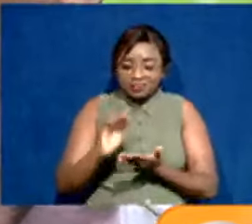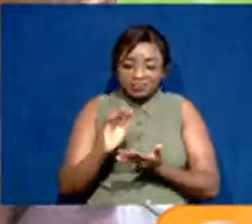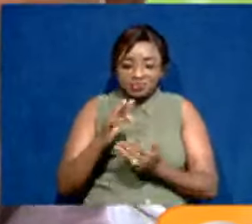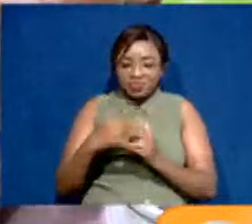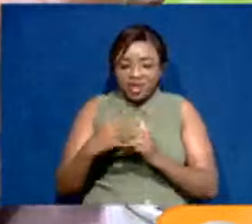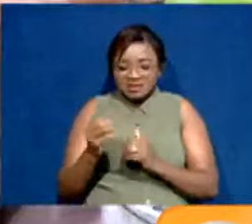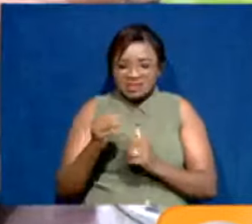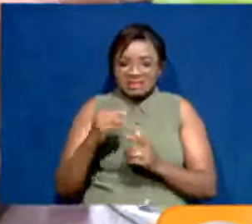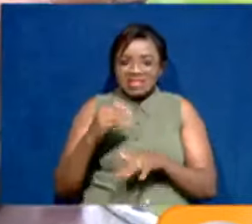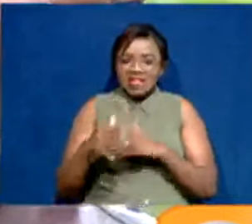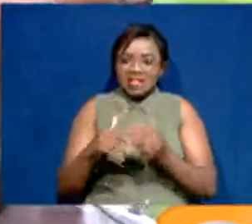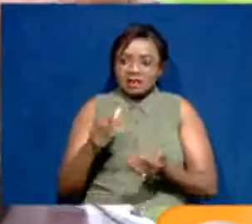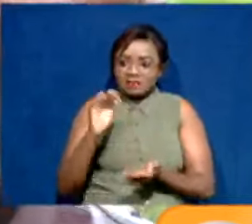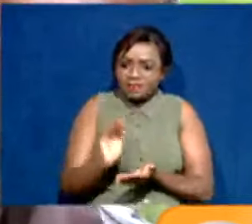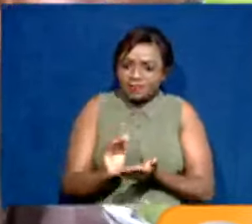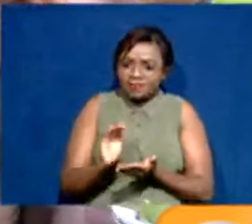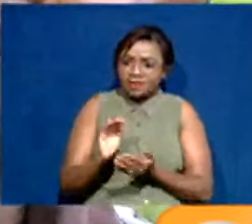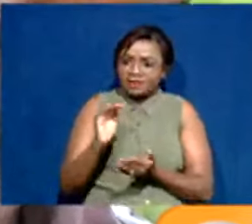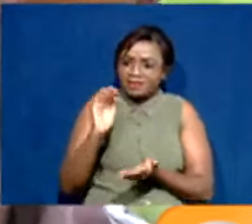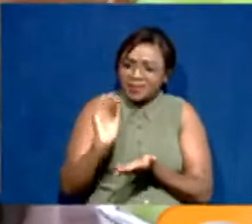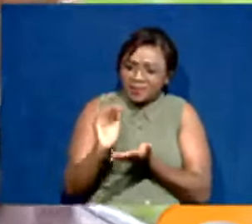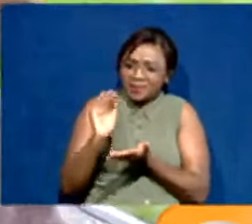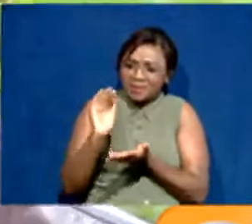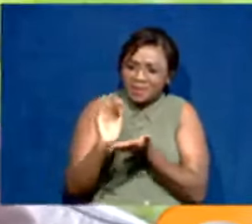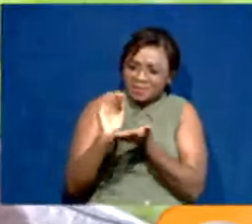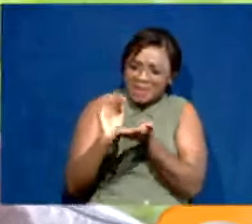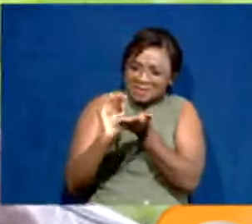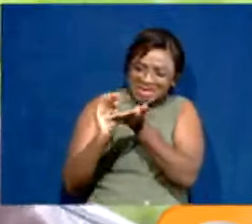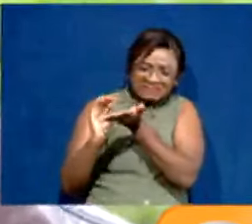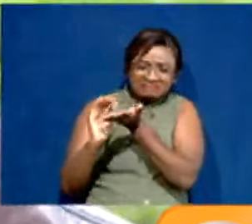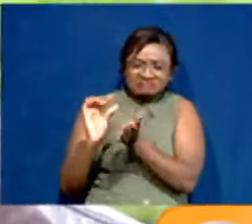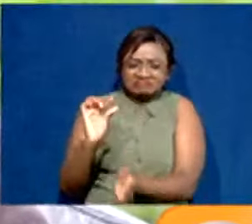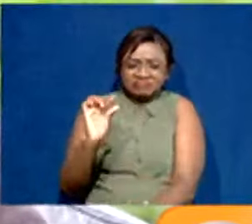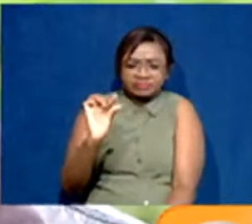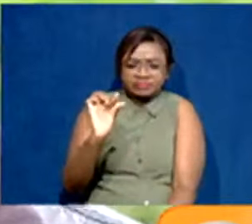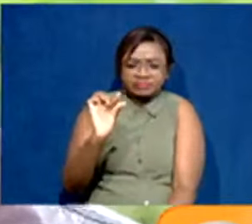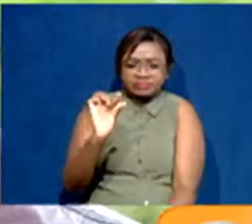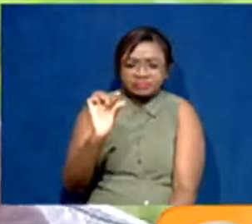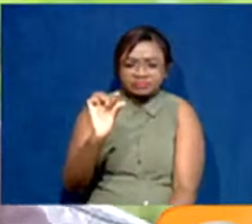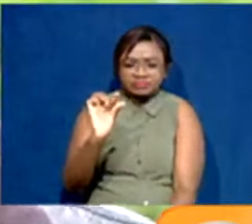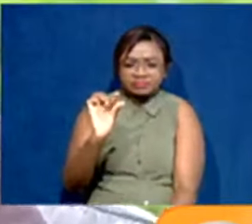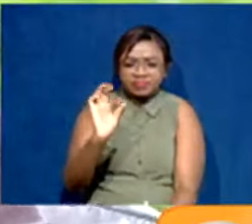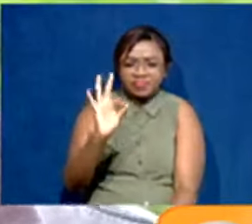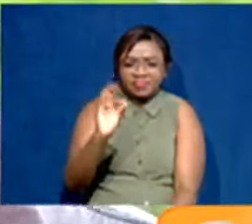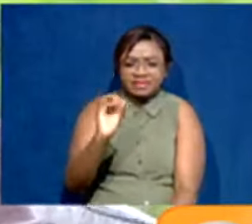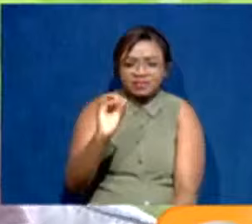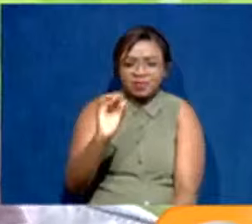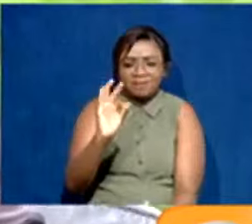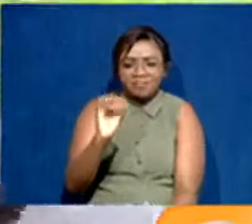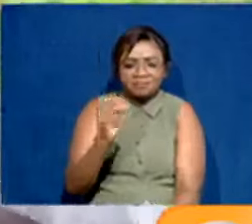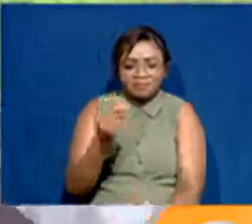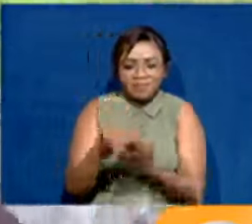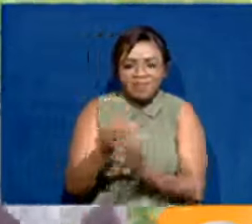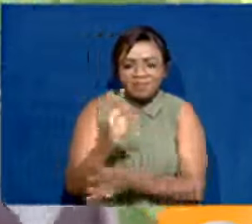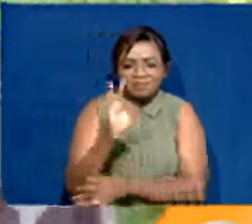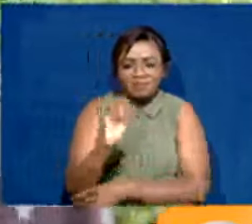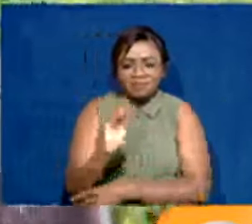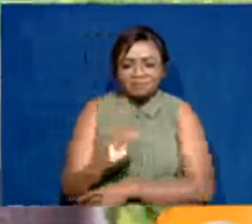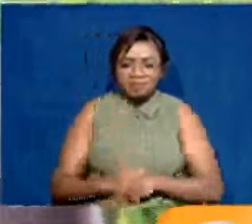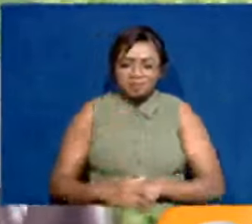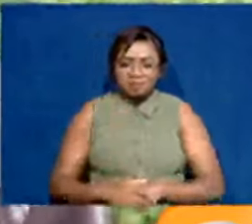ikaendelea ikininimia kuninimia mpaka ikakunja sasa tunauza shilingi 30 kwa mbroka. Sasa tukaonelea